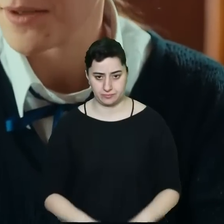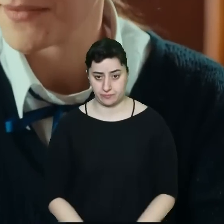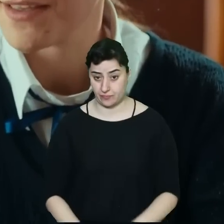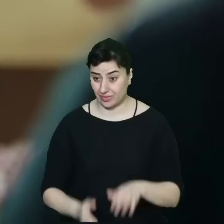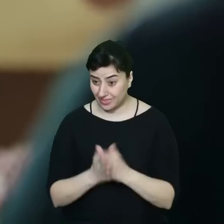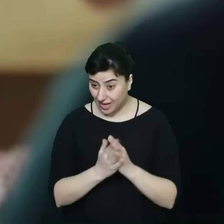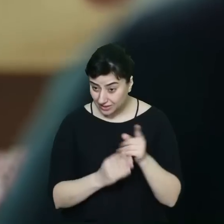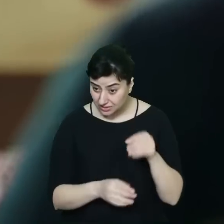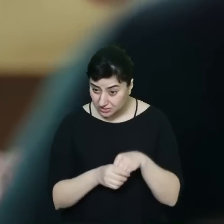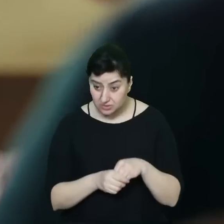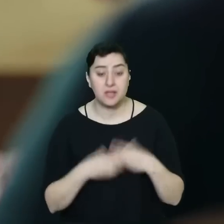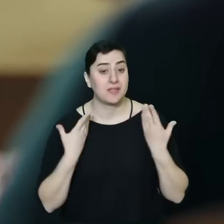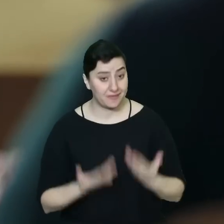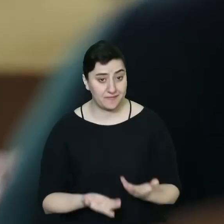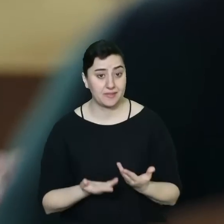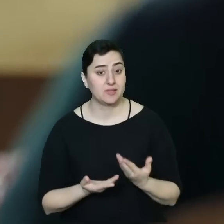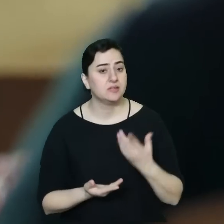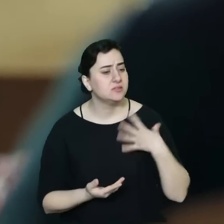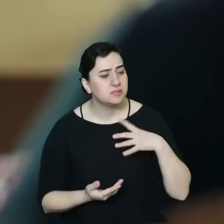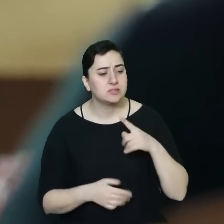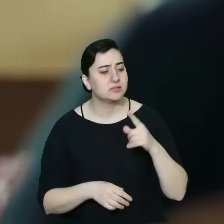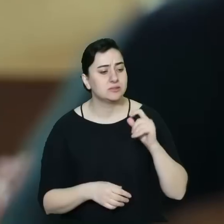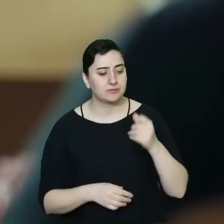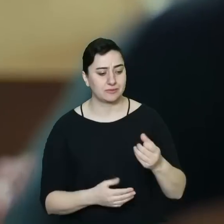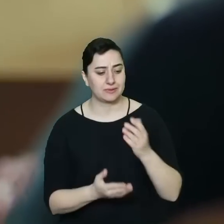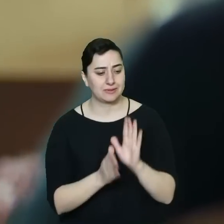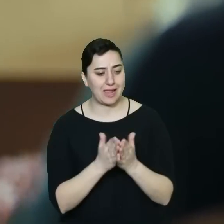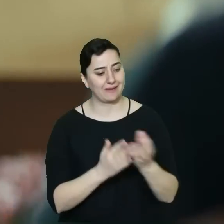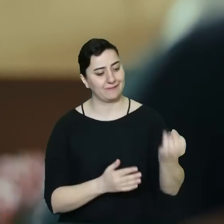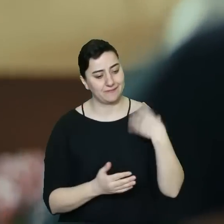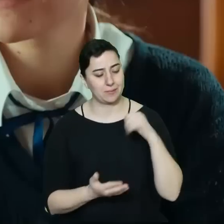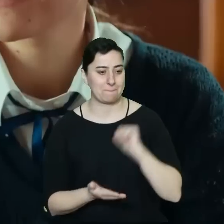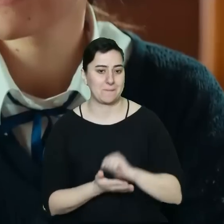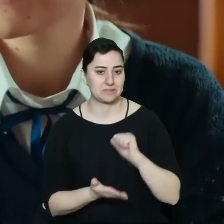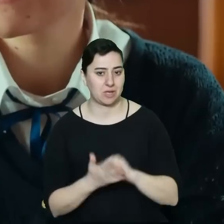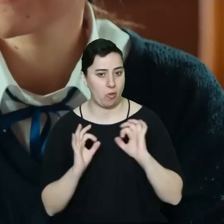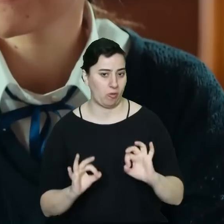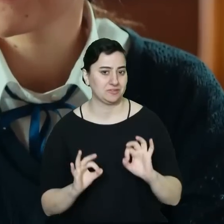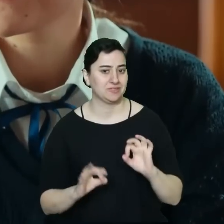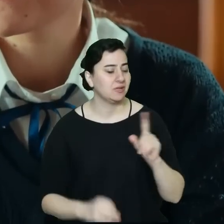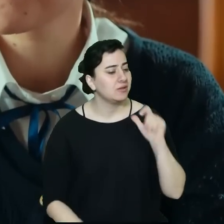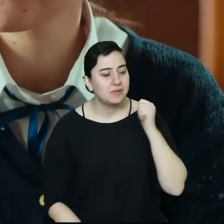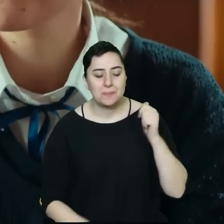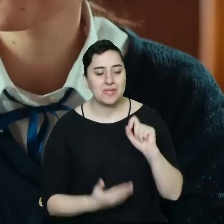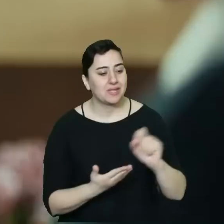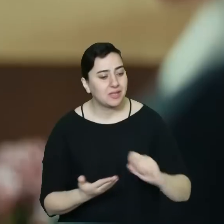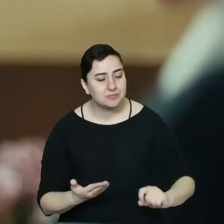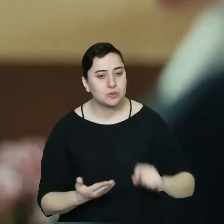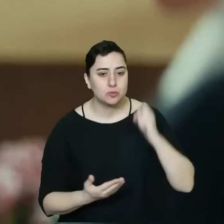Dergi için hem de. Tabii ki. İstediğin zaman dergiye gelebilirsin. Ne zaman